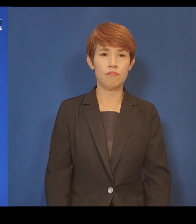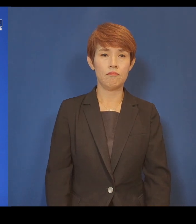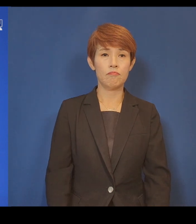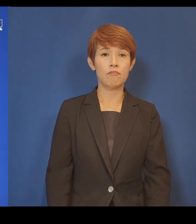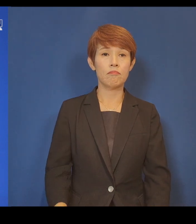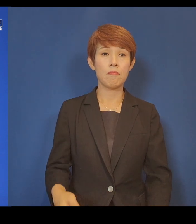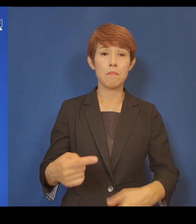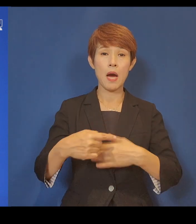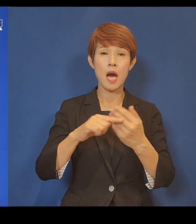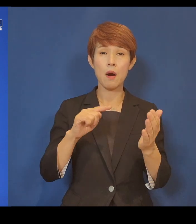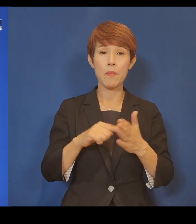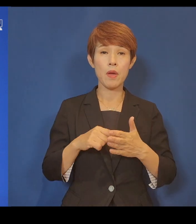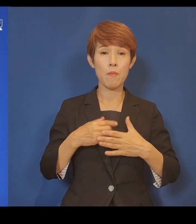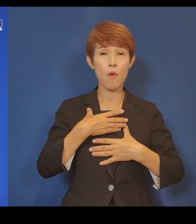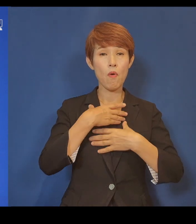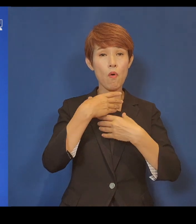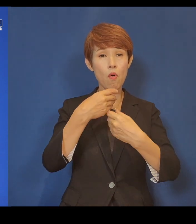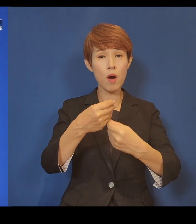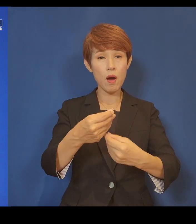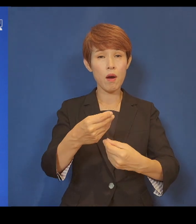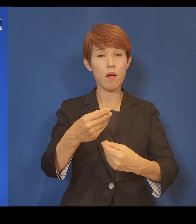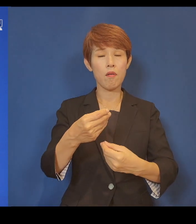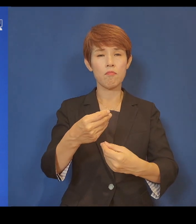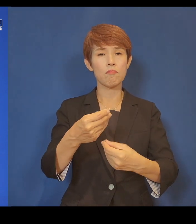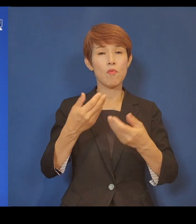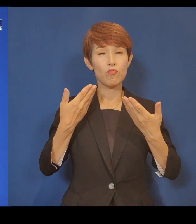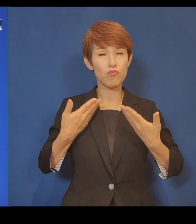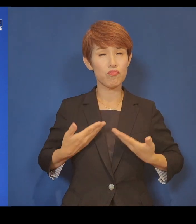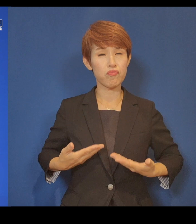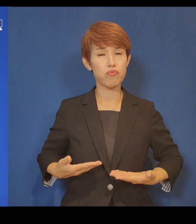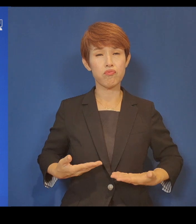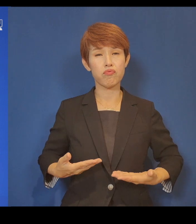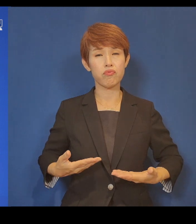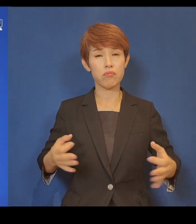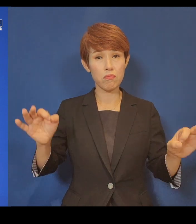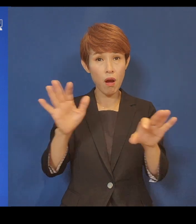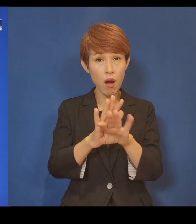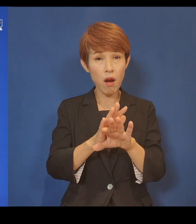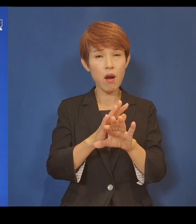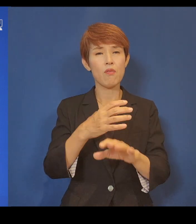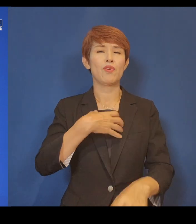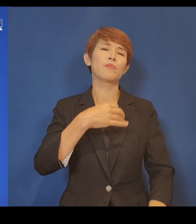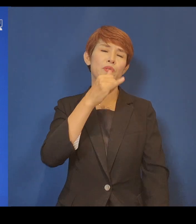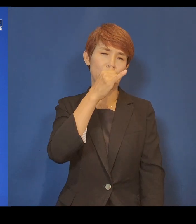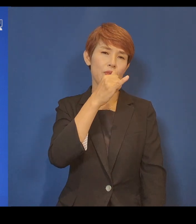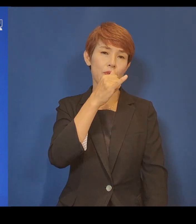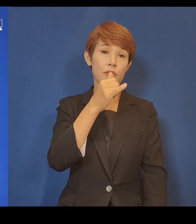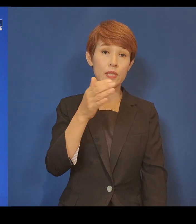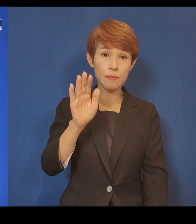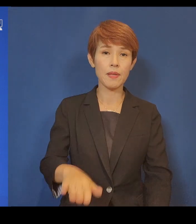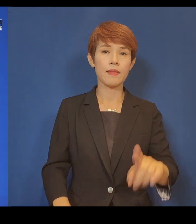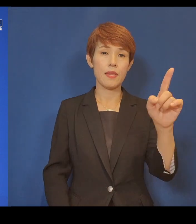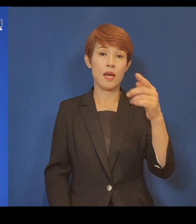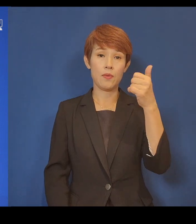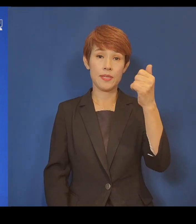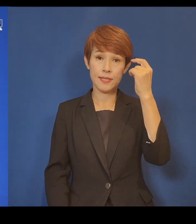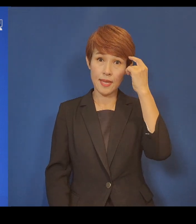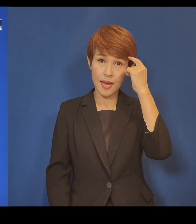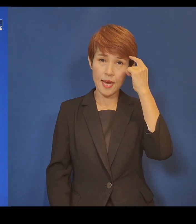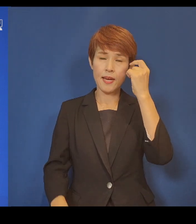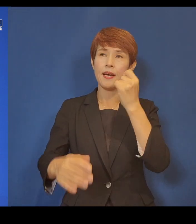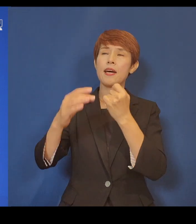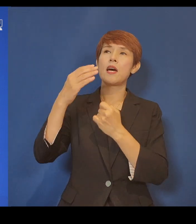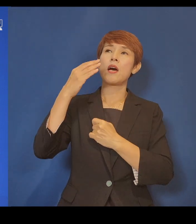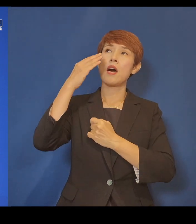마음의 고요와 평온이 다 깨질 수 있었어요. 그러나 그는 한 가지를 생각했어요. 여호와의 기름 부음